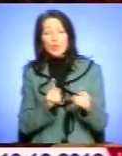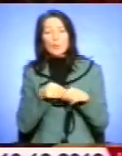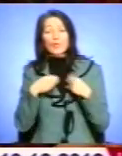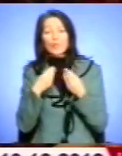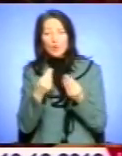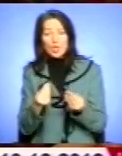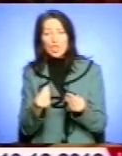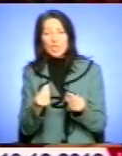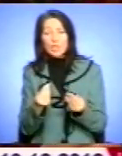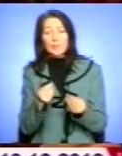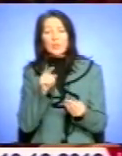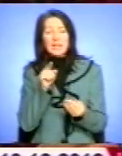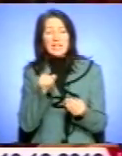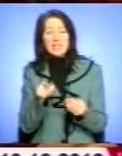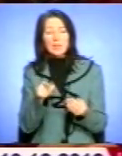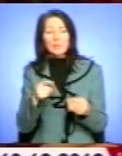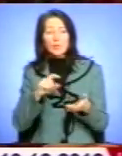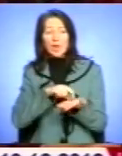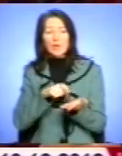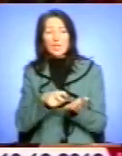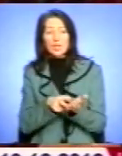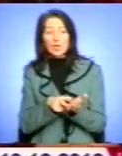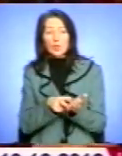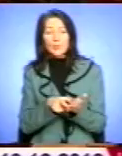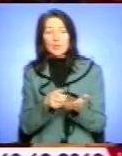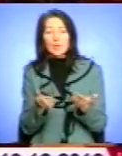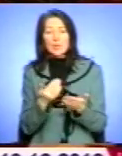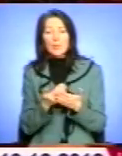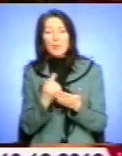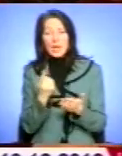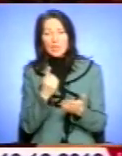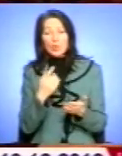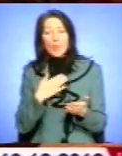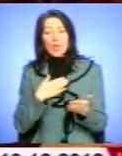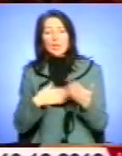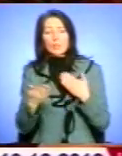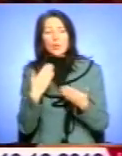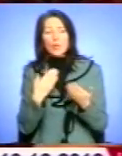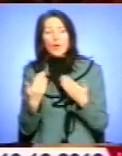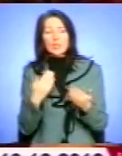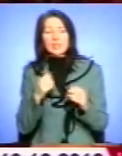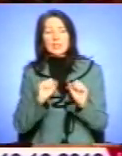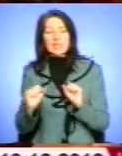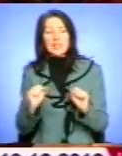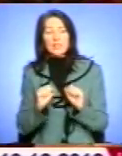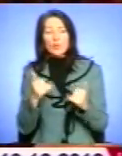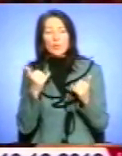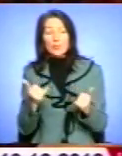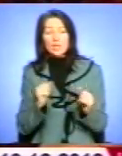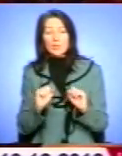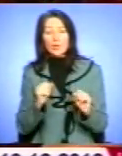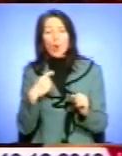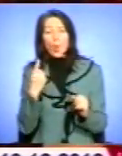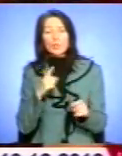вручити їм житло. І десь перше, що ми спілкувалися з керівником, теперішнім керівником